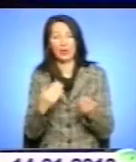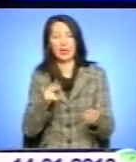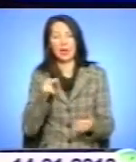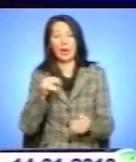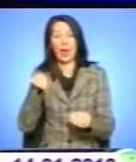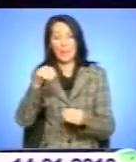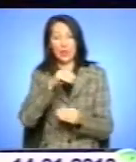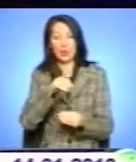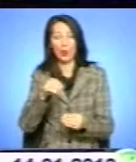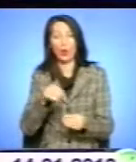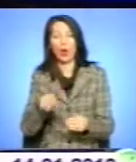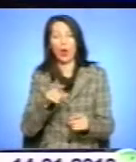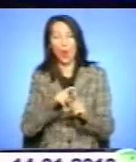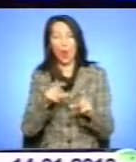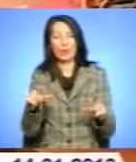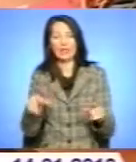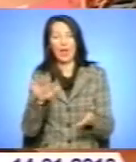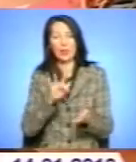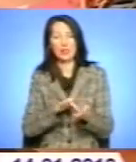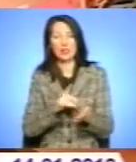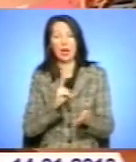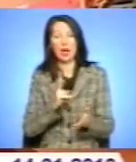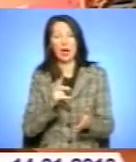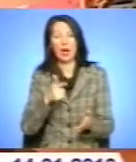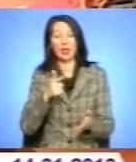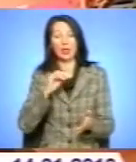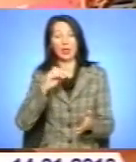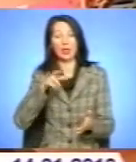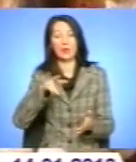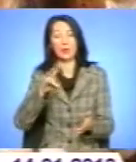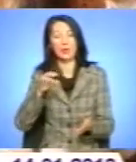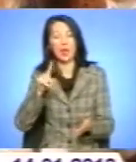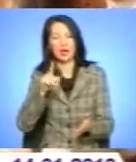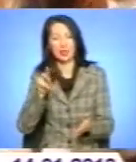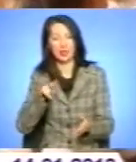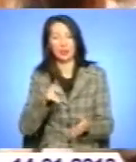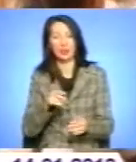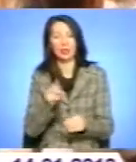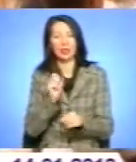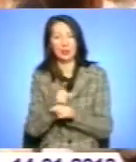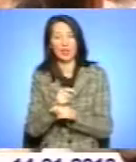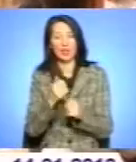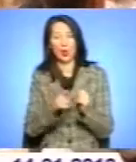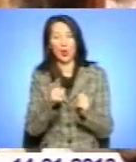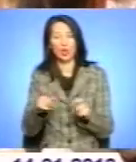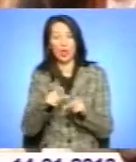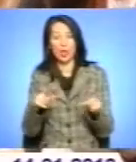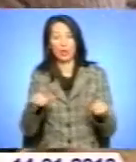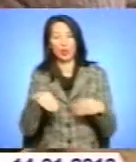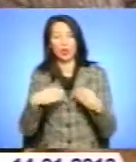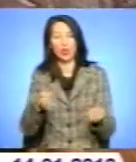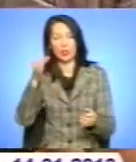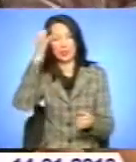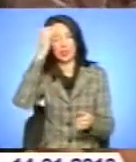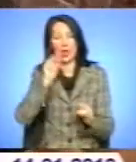міської класичної гімназії. Завдання кожного закладу, не даючи перш за все знання учням,